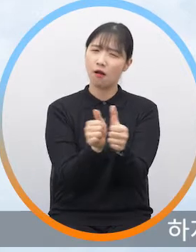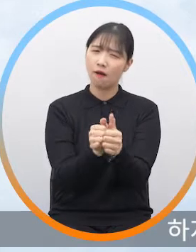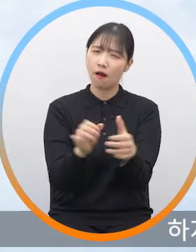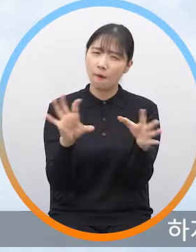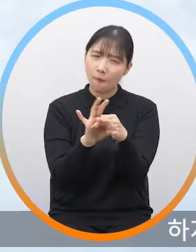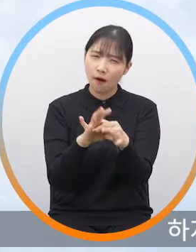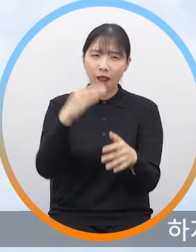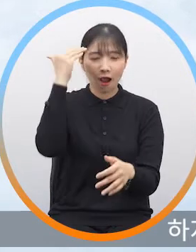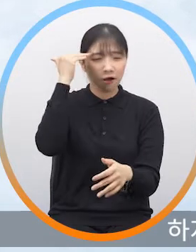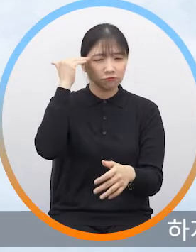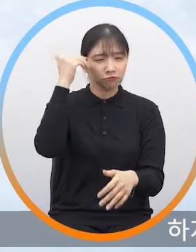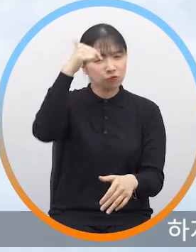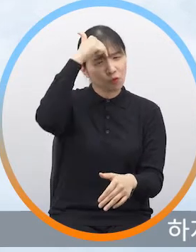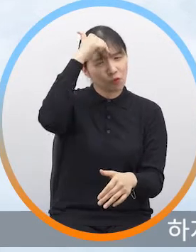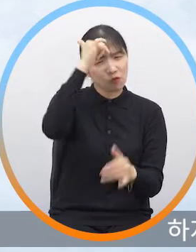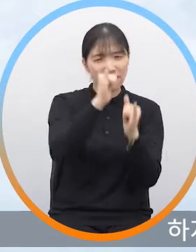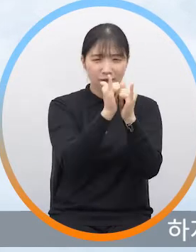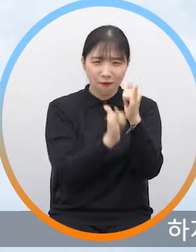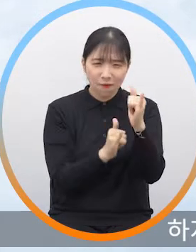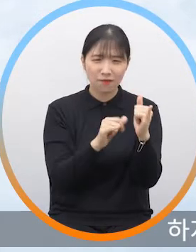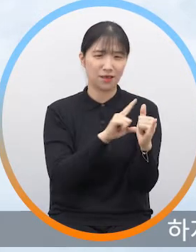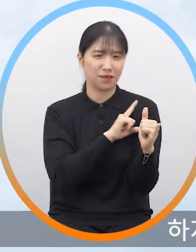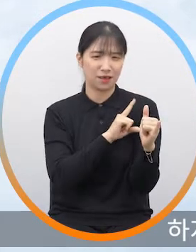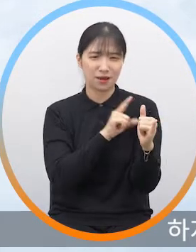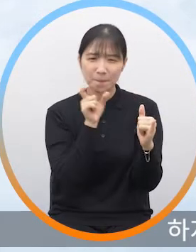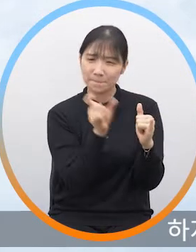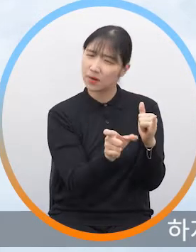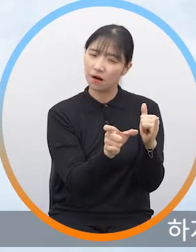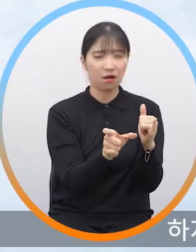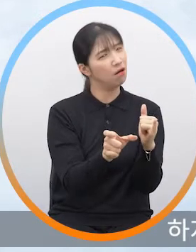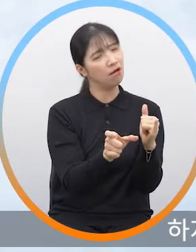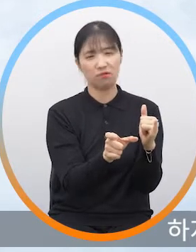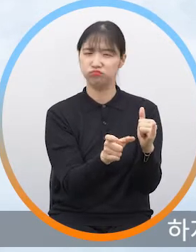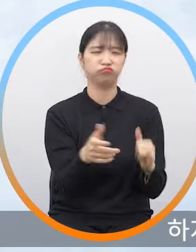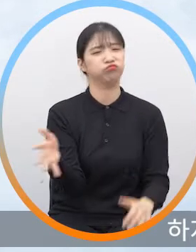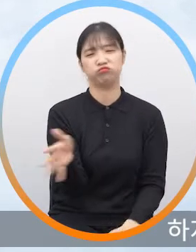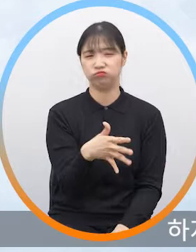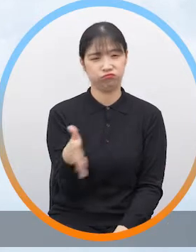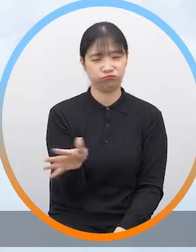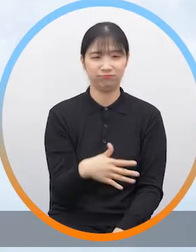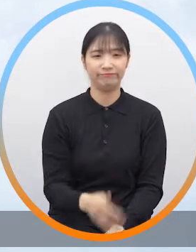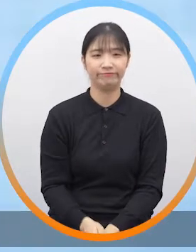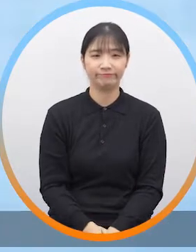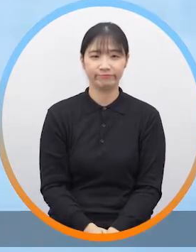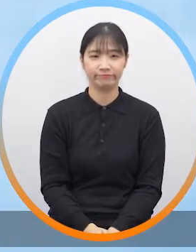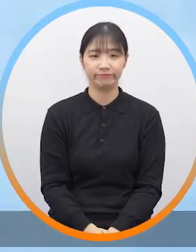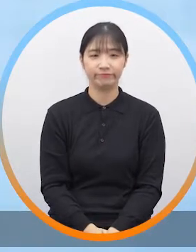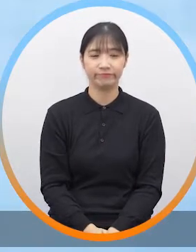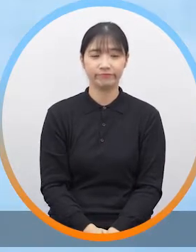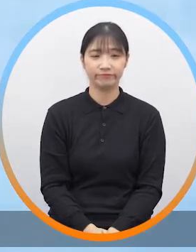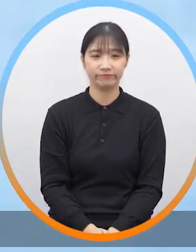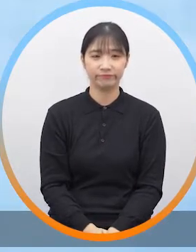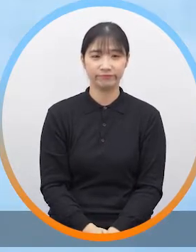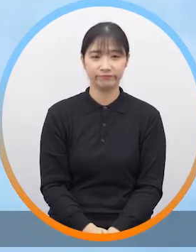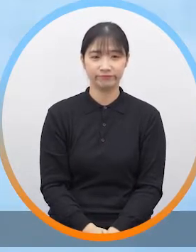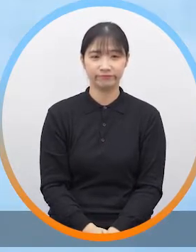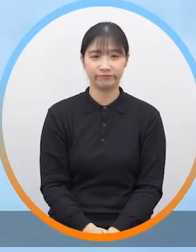대해서 우리나라 고대 역사서에는 전혀 그 이름이 보이지 않고 있습니다.